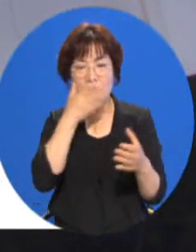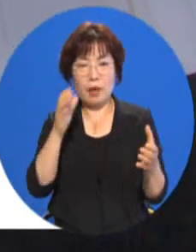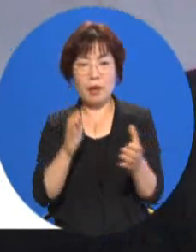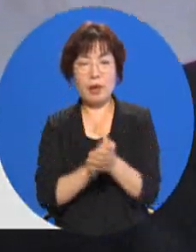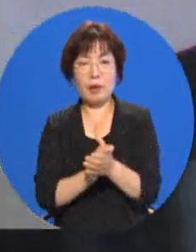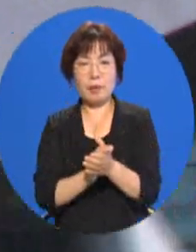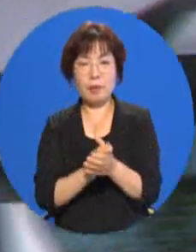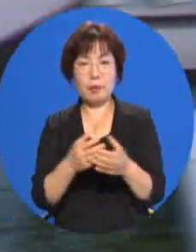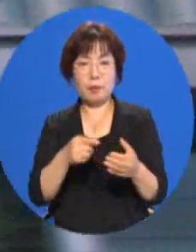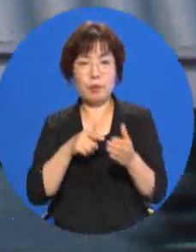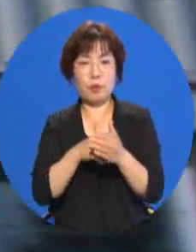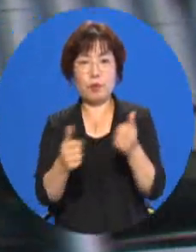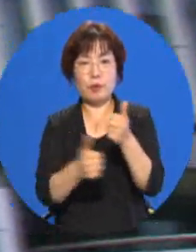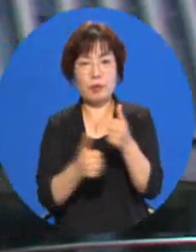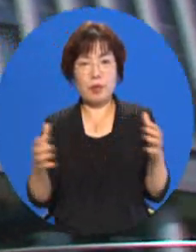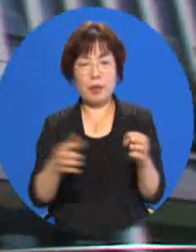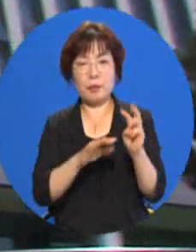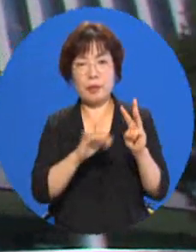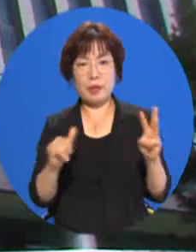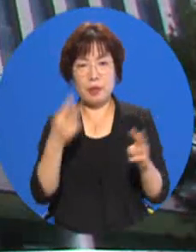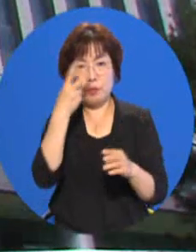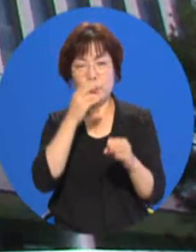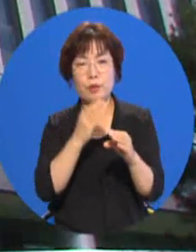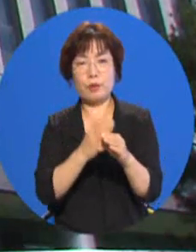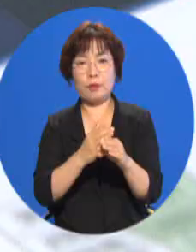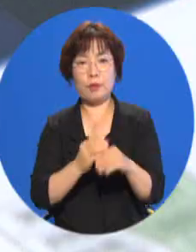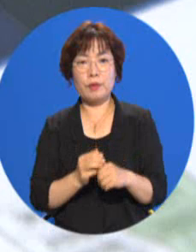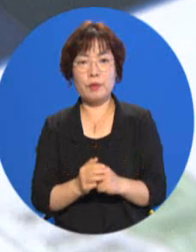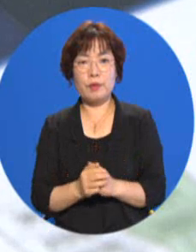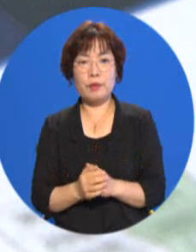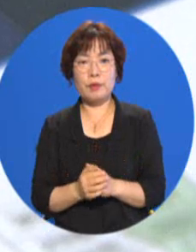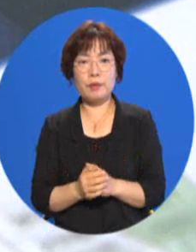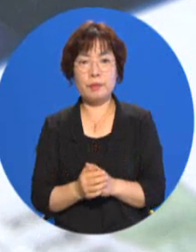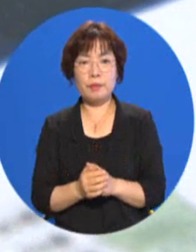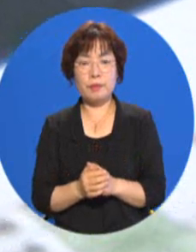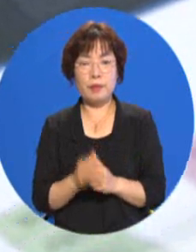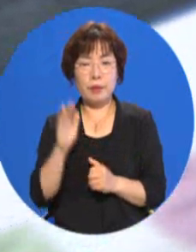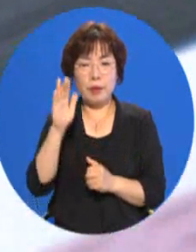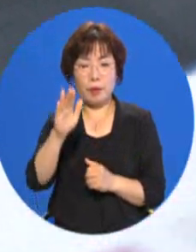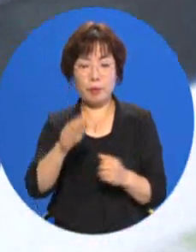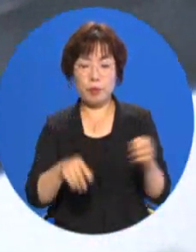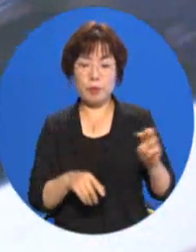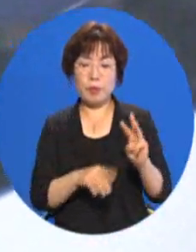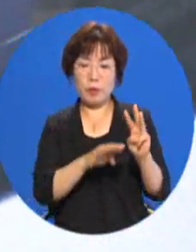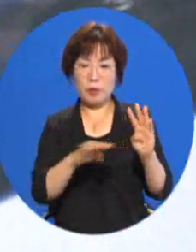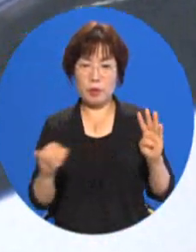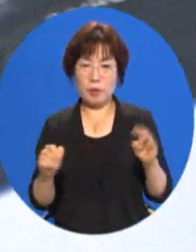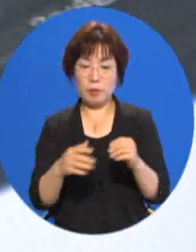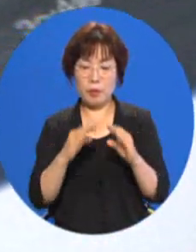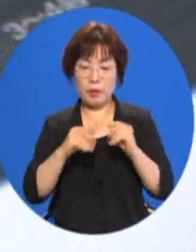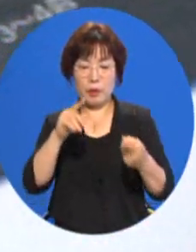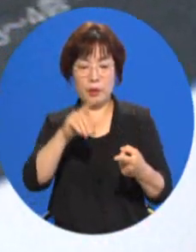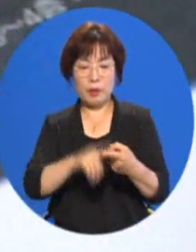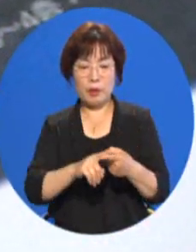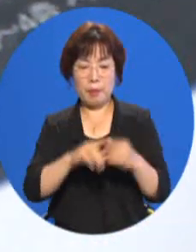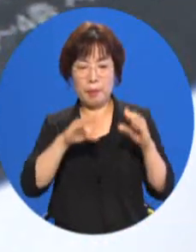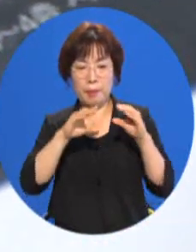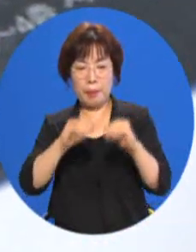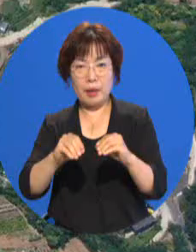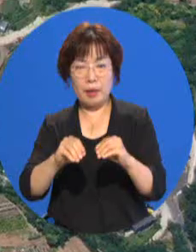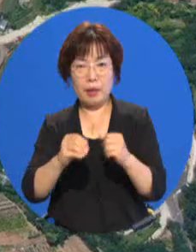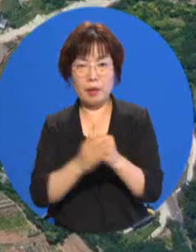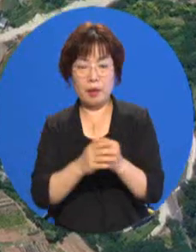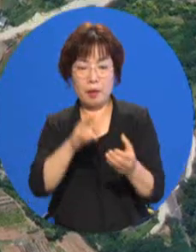혐의로 조합 추진위원장 3명을 조사하고 있습니다. 또 앞으로 이들이 해당 부지가 처분금지 가처분을